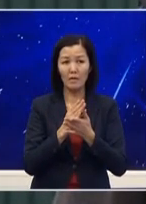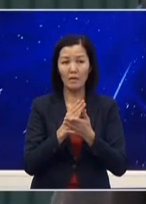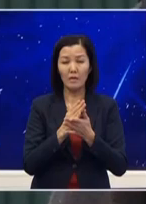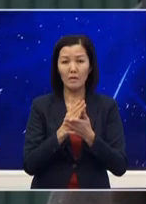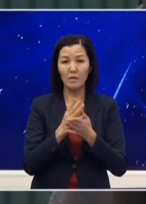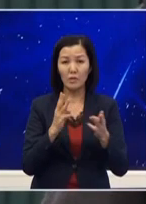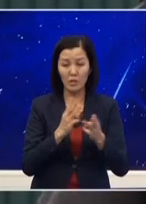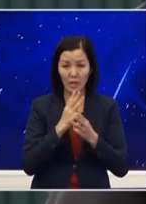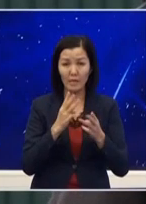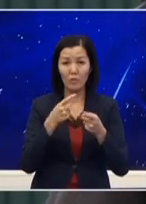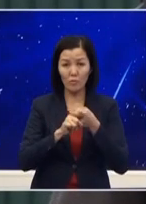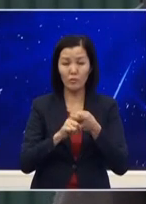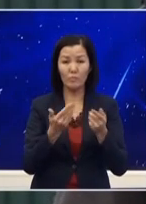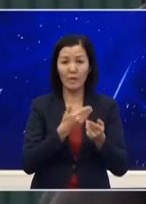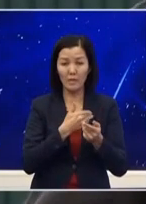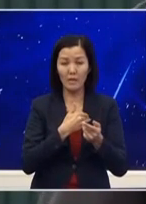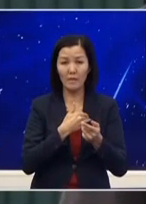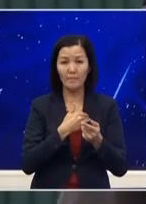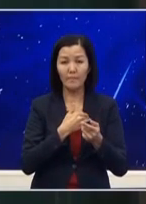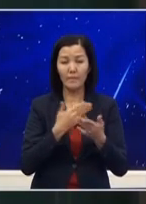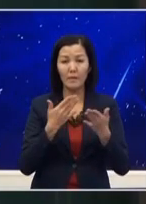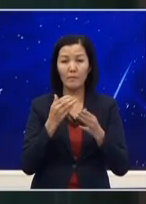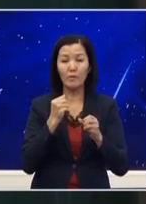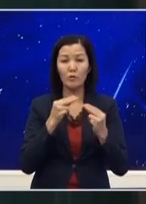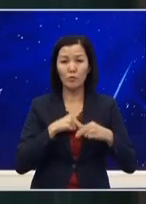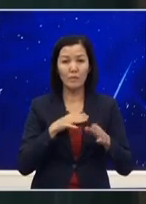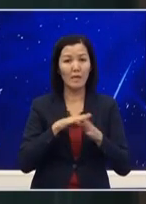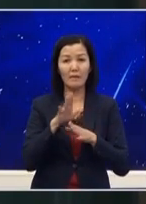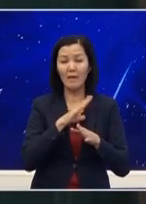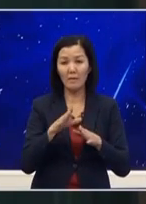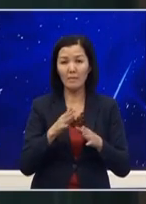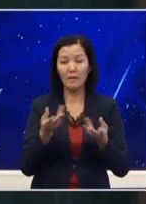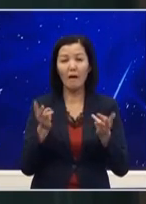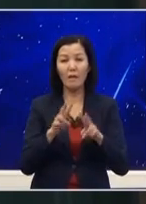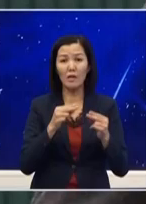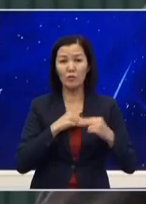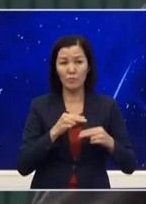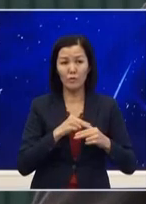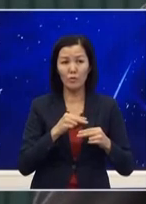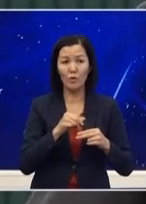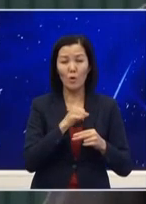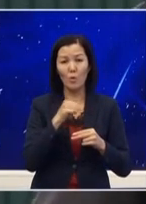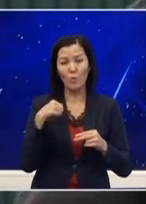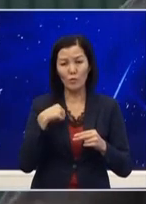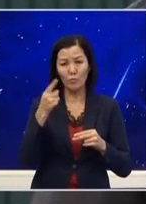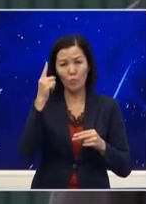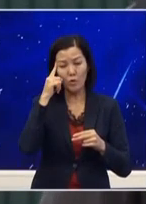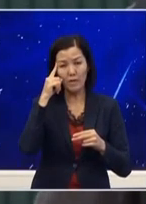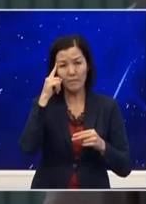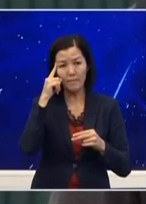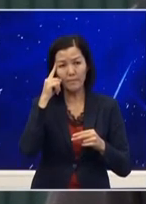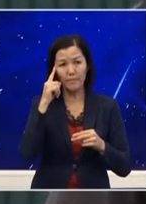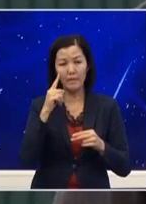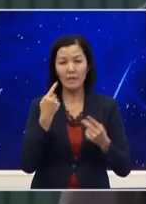енді. Енді ондай жұмыс ұйымдастырамаса, ол жерде несін отырады енді олар. Енді қалған жұмысы бір менің өзімше, мен өзім